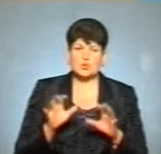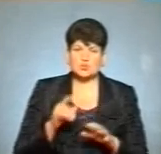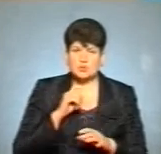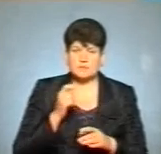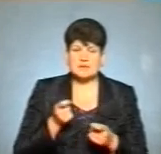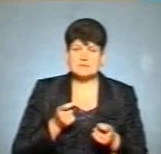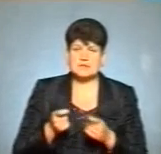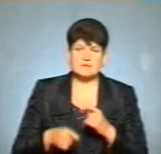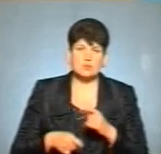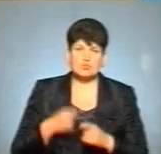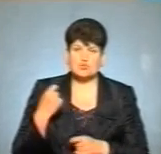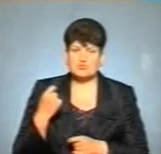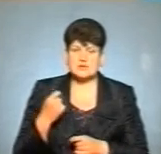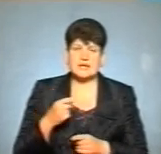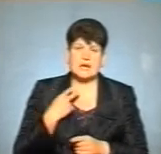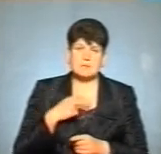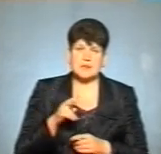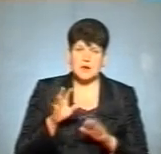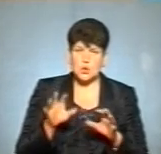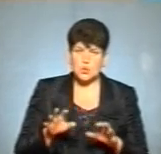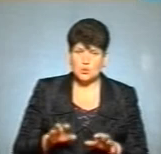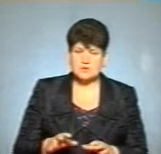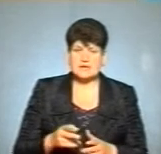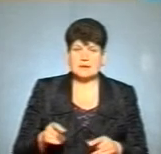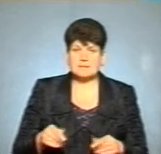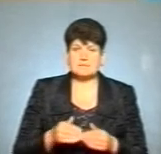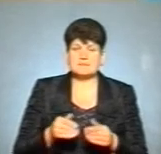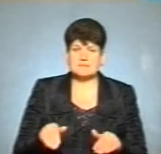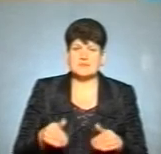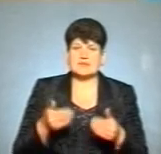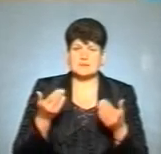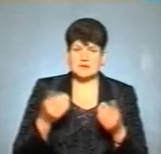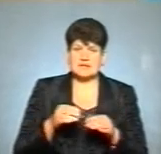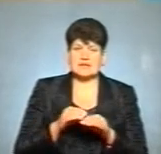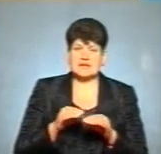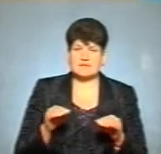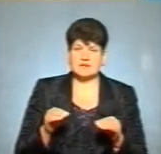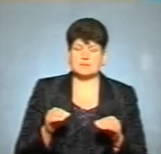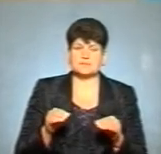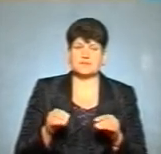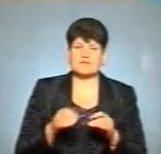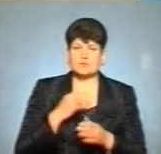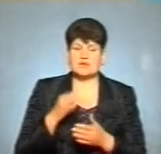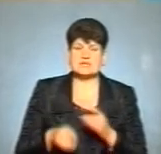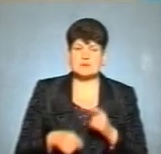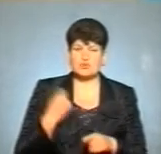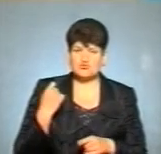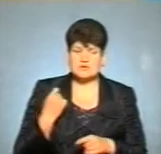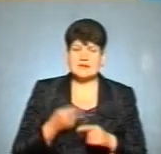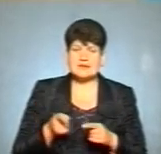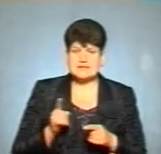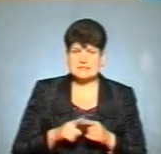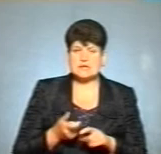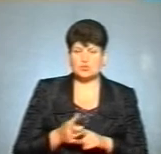адміністративні правопорушення, до Кримінального кодексу, які підвищують рівень відповідальності за порушення під час виборчої кампанії. І це дуже, я